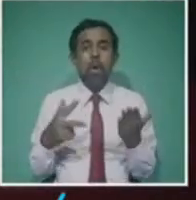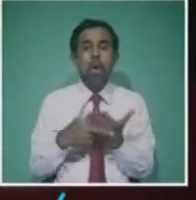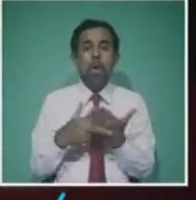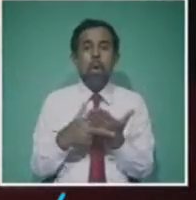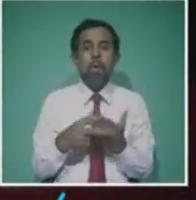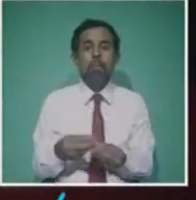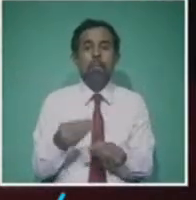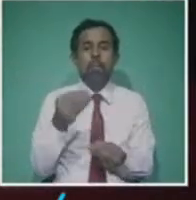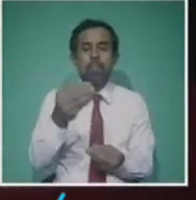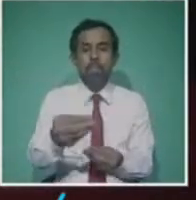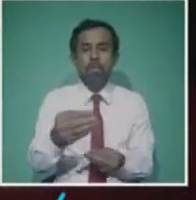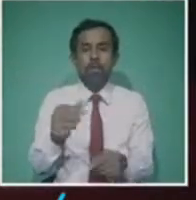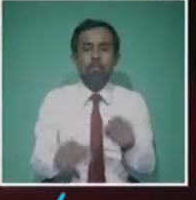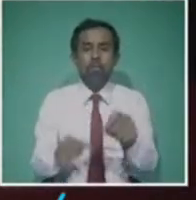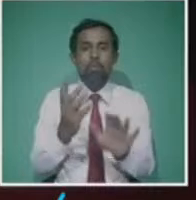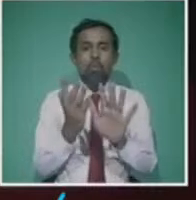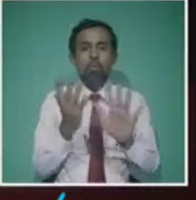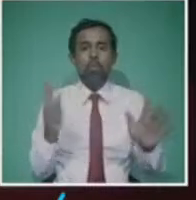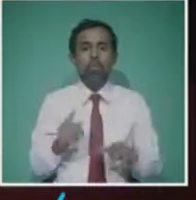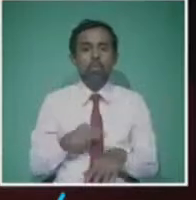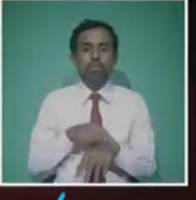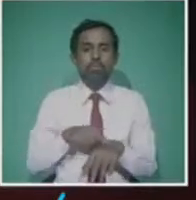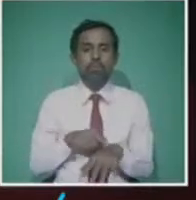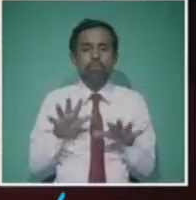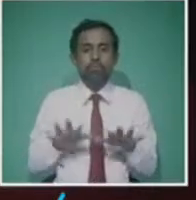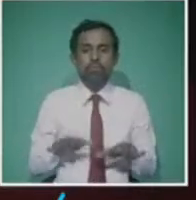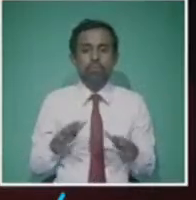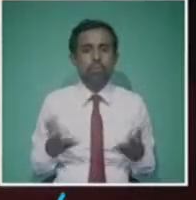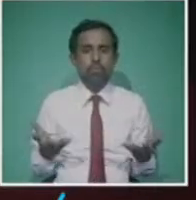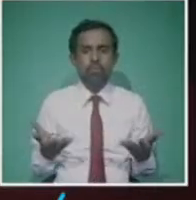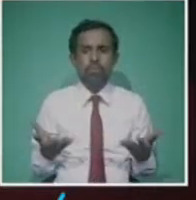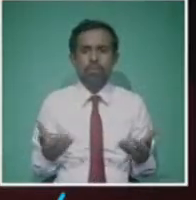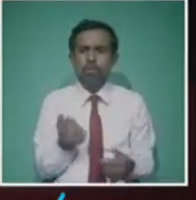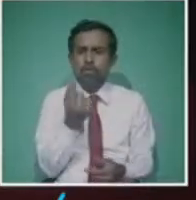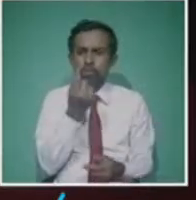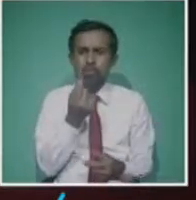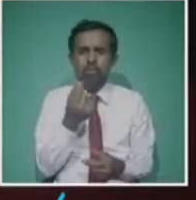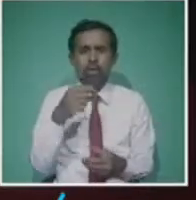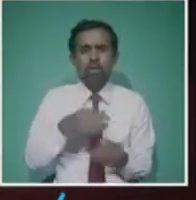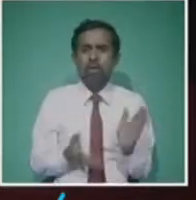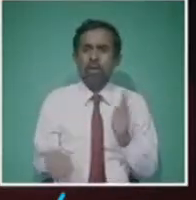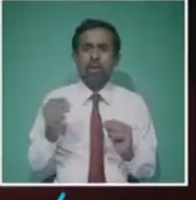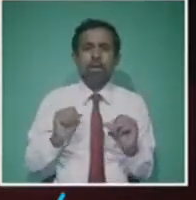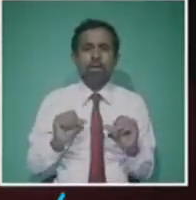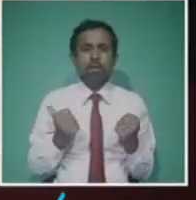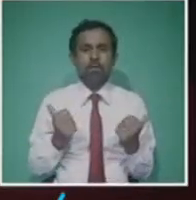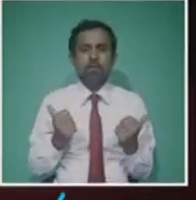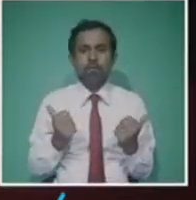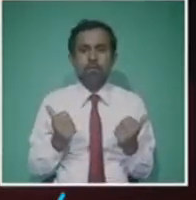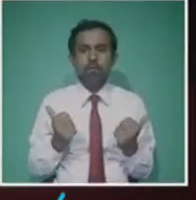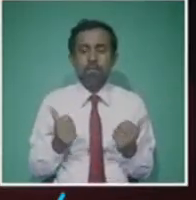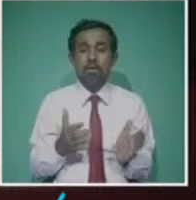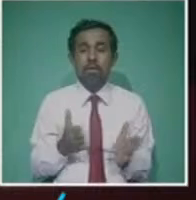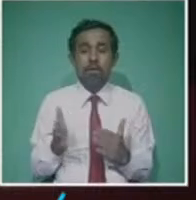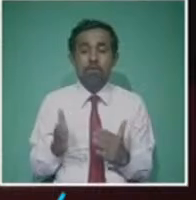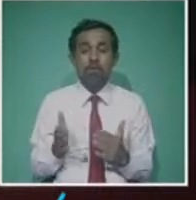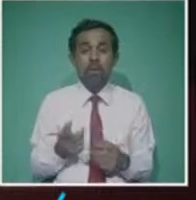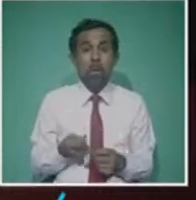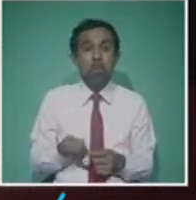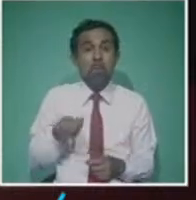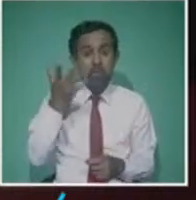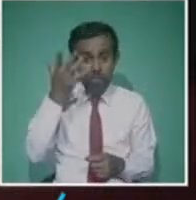දීලා ජනතාව පෝලිං වල රස්සිය අඩු නොවී ටිකක් අරගෙන ගිහිල්ලා ජීවත් වෙනවා ඊට අමතරව ඒ වගේ මිල අධික